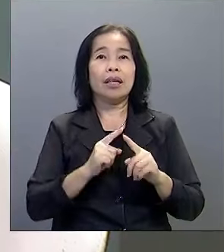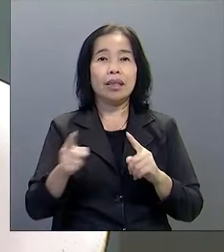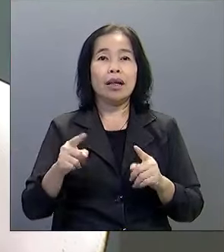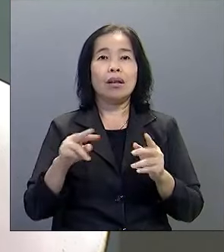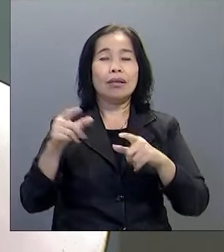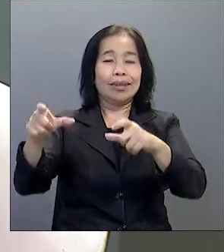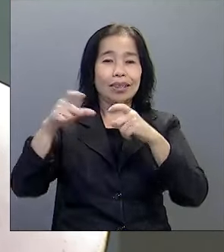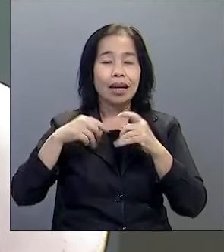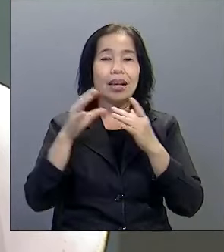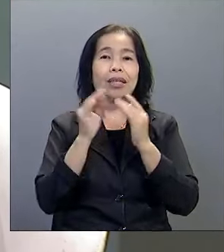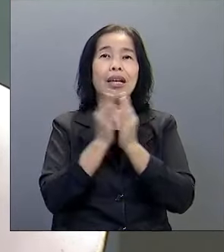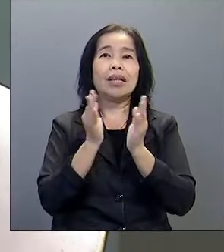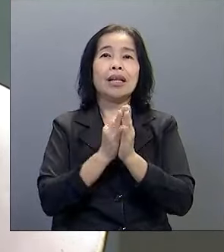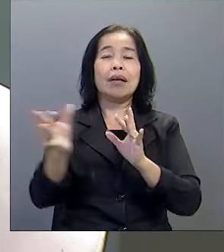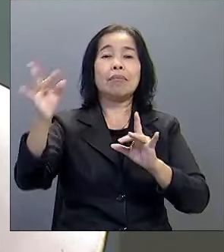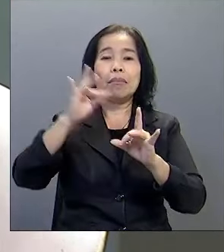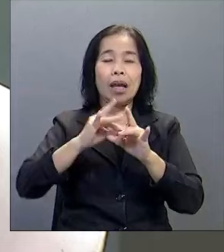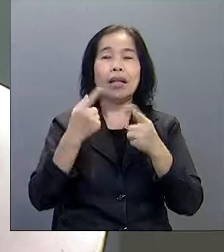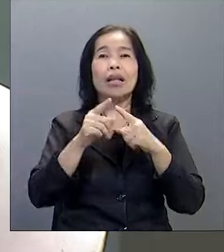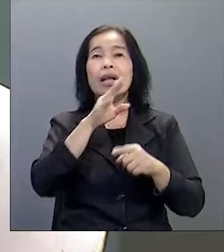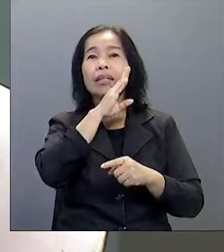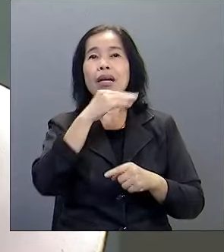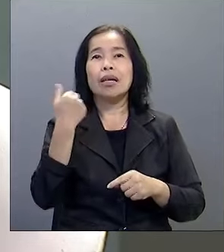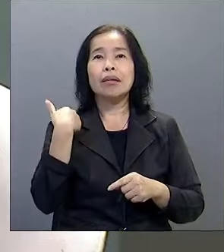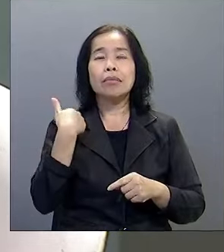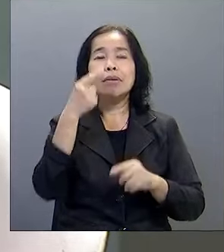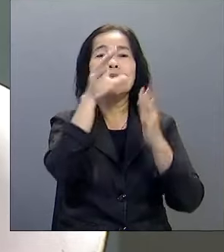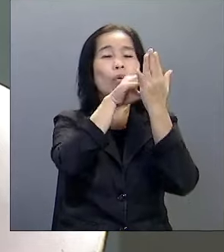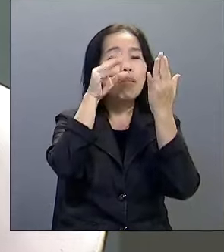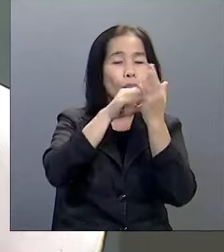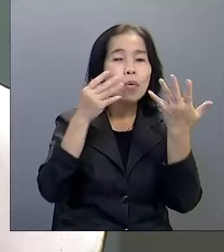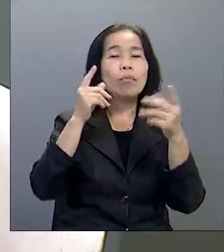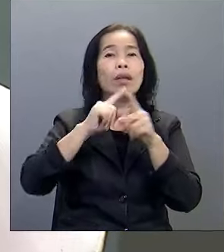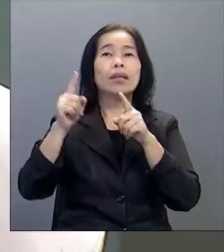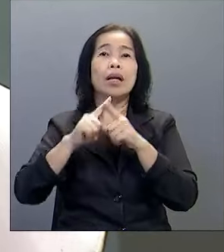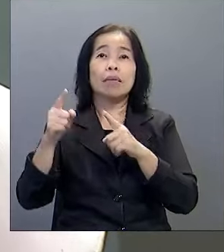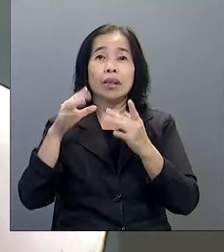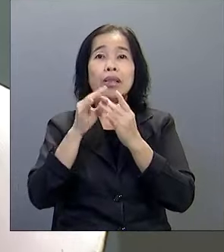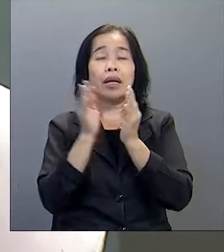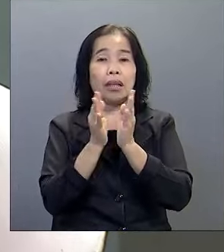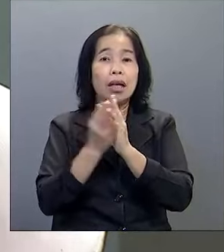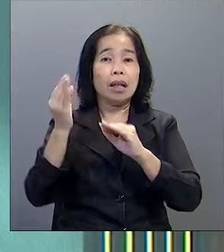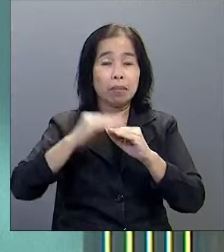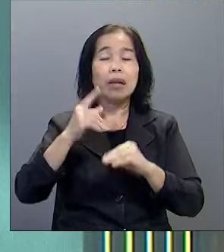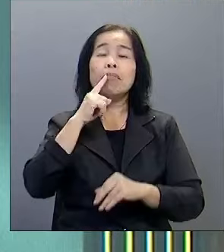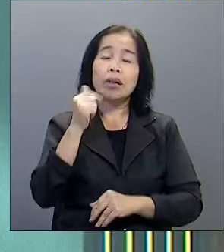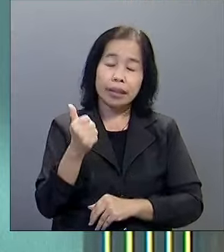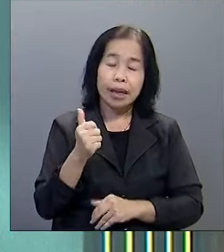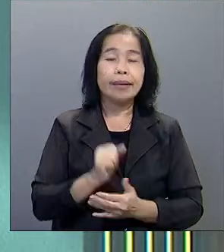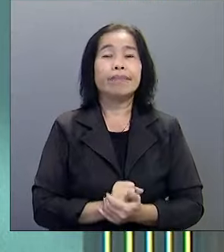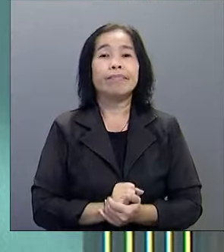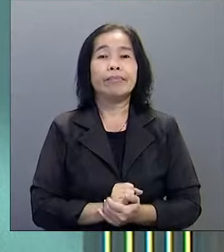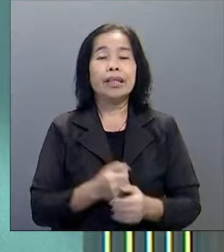8 คะแแนนคนอยากจะไปอบรมรอไปทำในเรื่เกนการคืนคะแนน อย่างที่รองพ่กเปนน่บ้เลย ได้ครั ได้ครับ แต